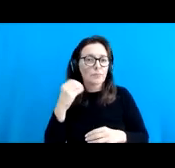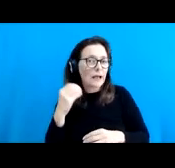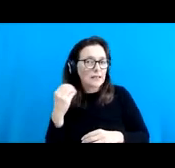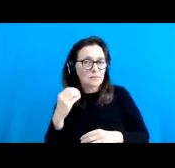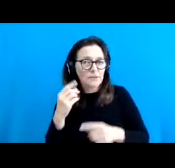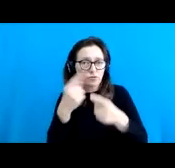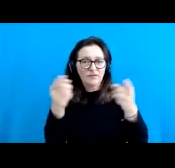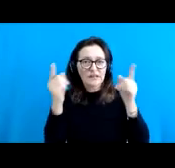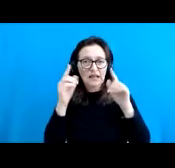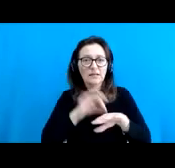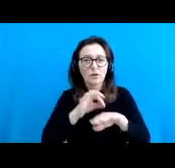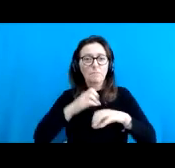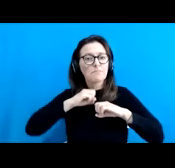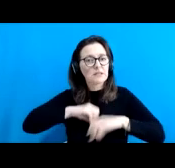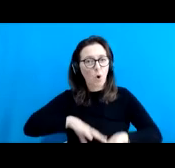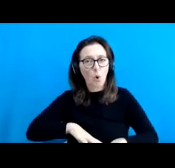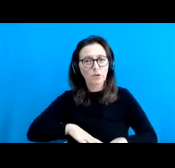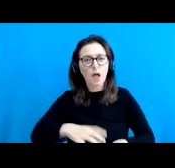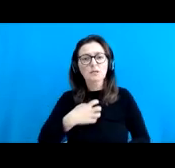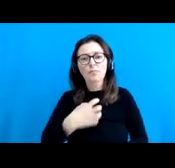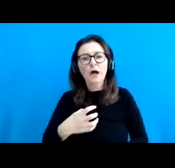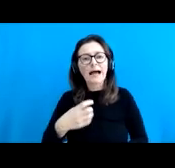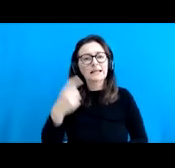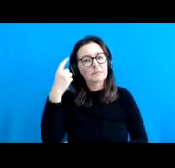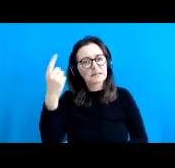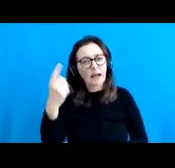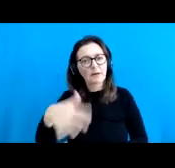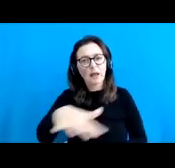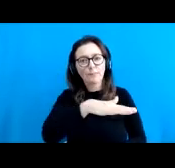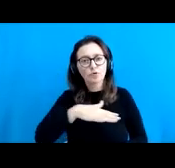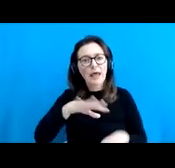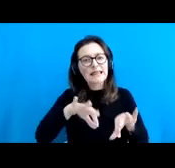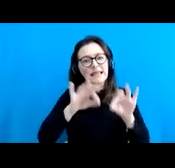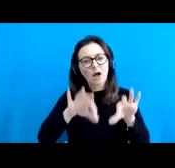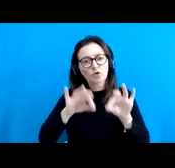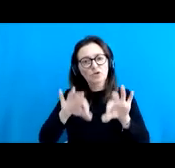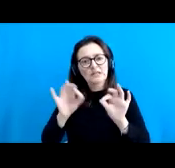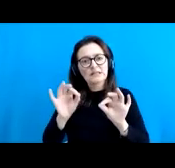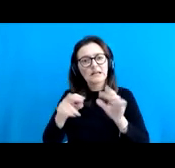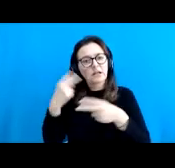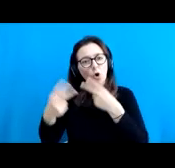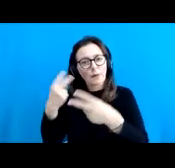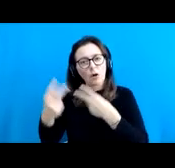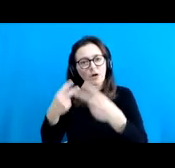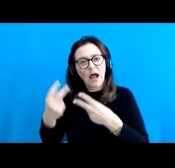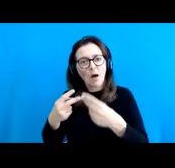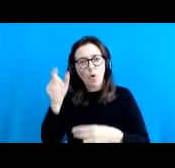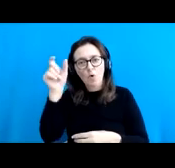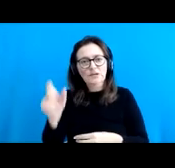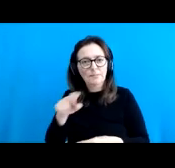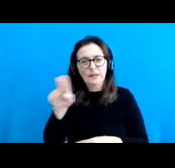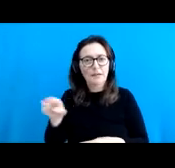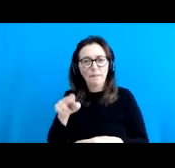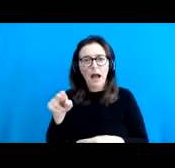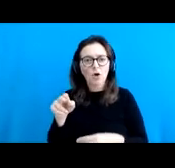diplomirana psihologinja z bogatim znanjem na področju diagnosticiranja in obravnave oseb z